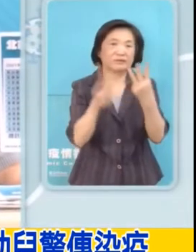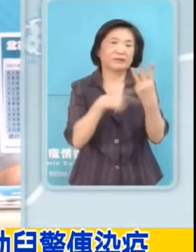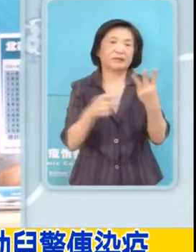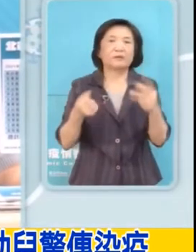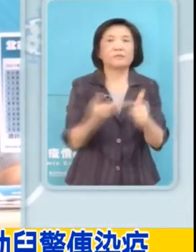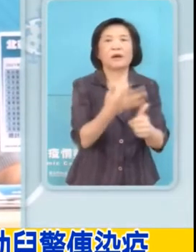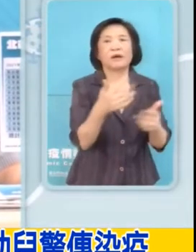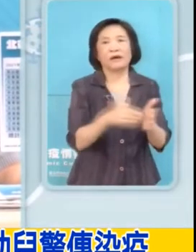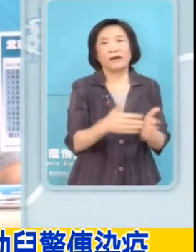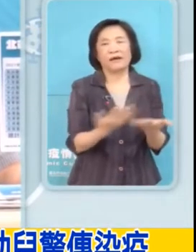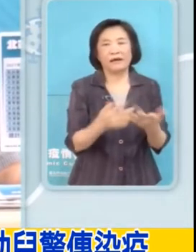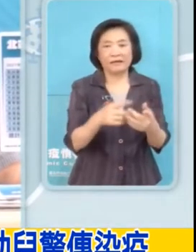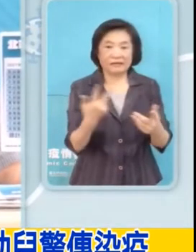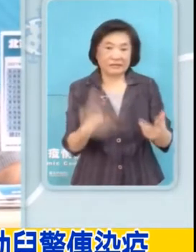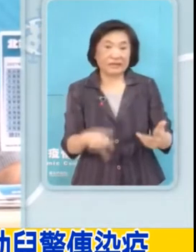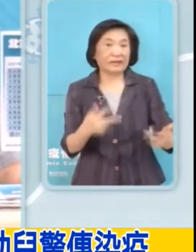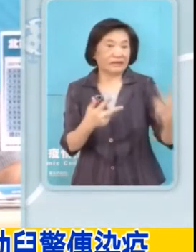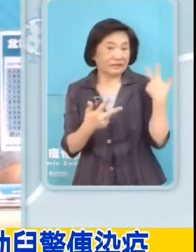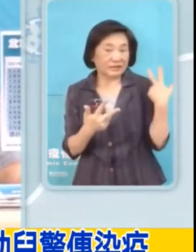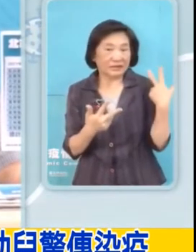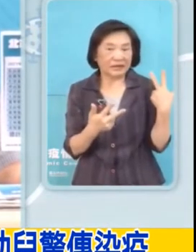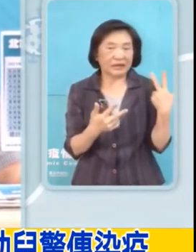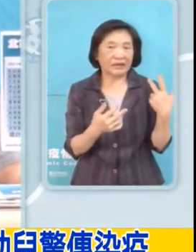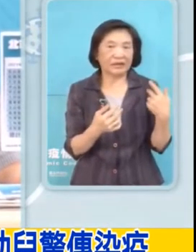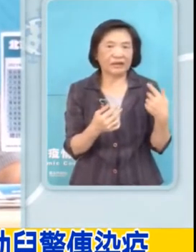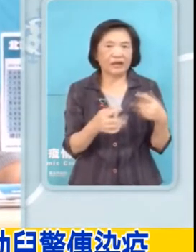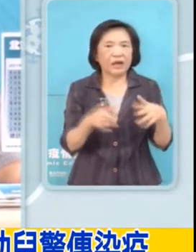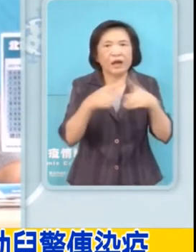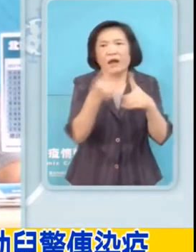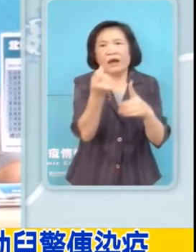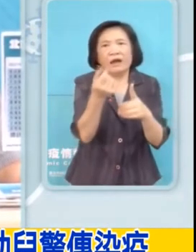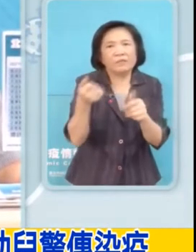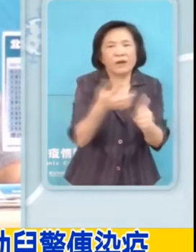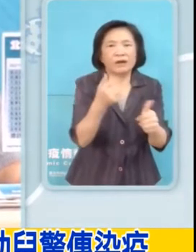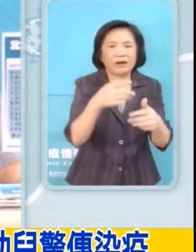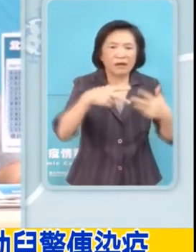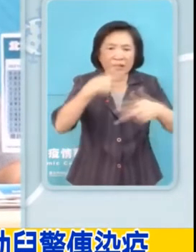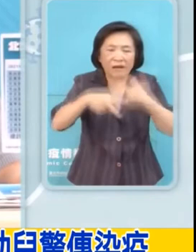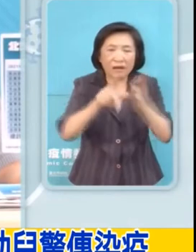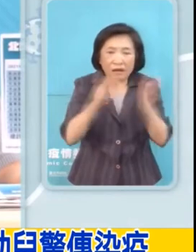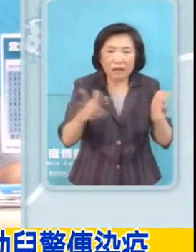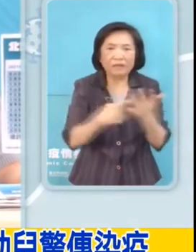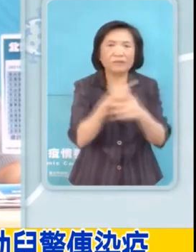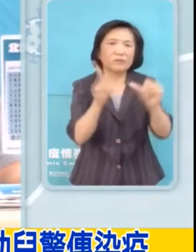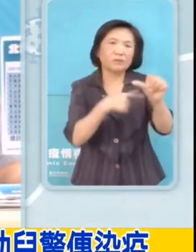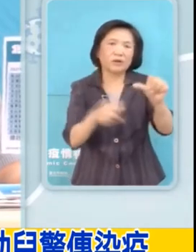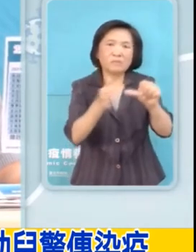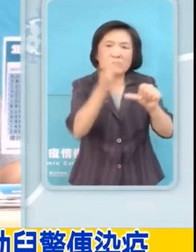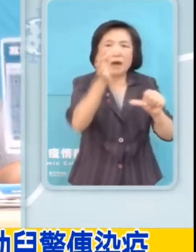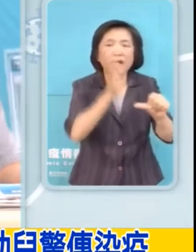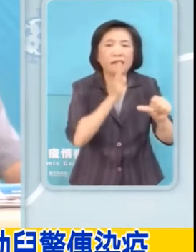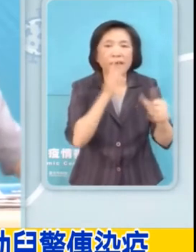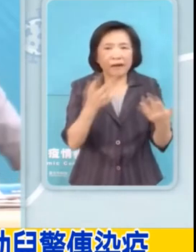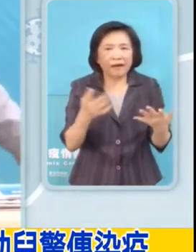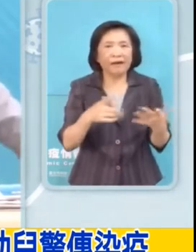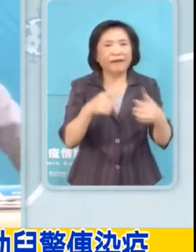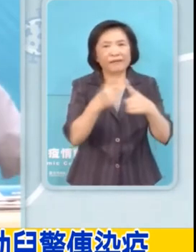染，前个礼拜两个礼拜前两个，所以两个礼拜当中只有5个确诊案例，的确是很早，没